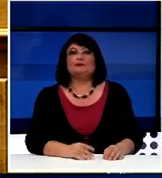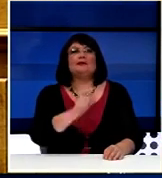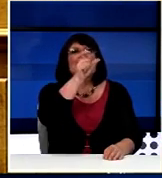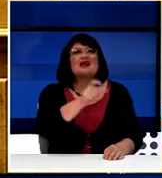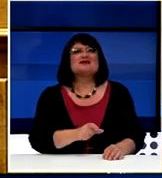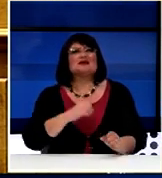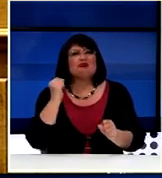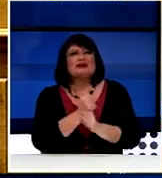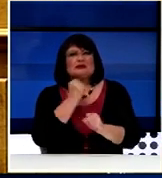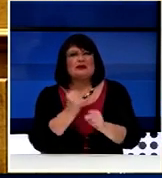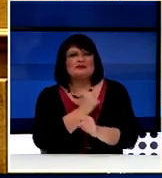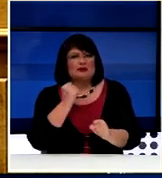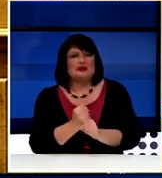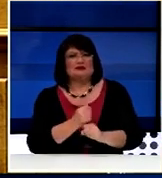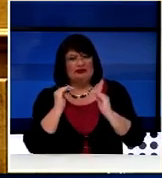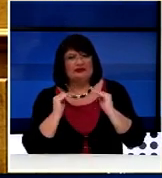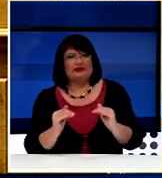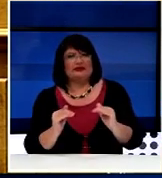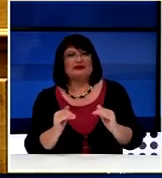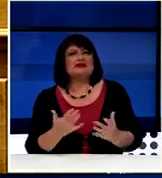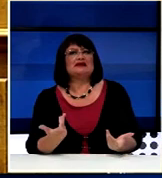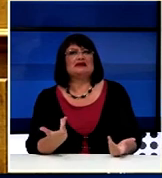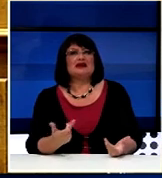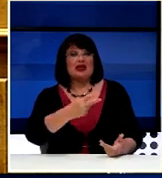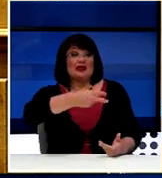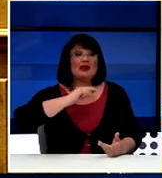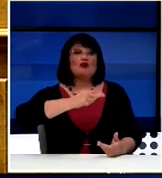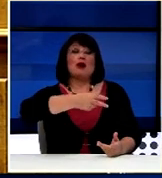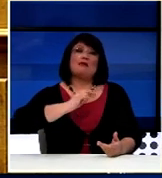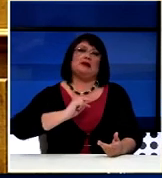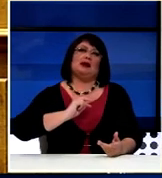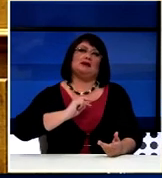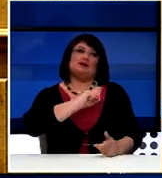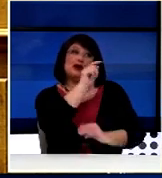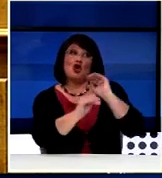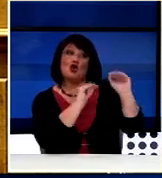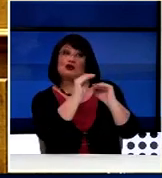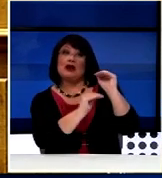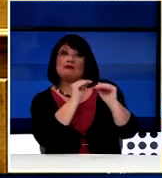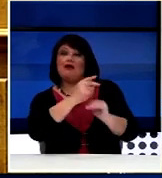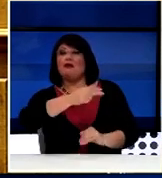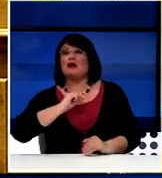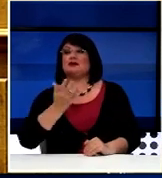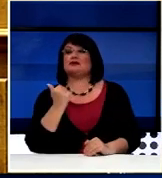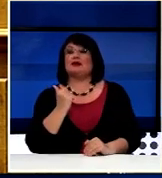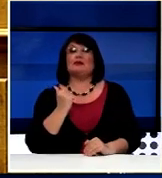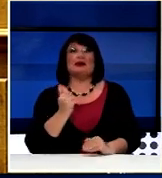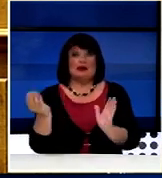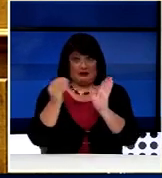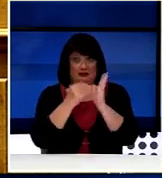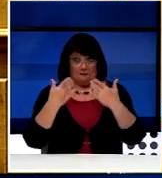και σήμερα να μην απαντάτε στο ερώτημα, να μην μας λέτε αν στη συμφωνία